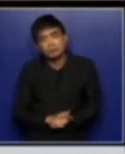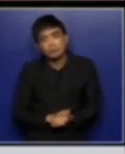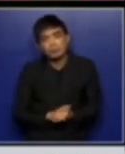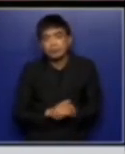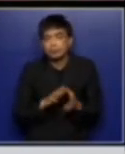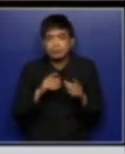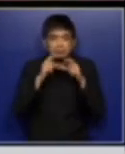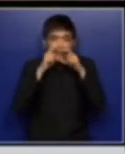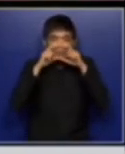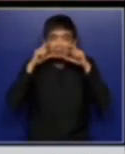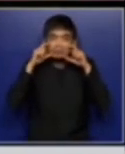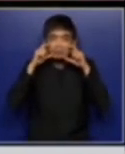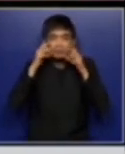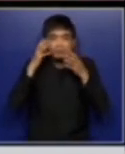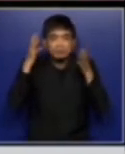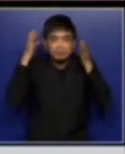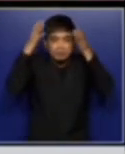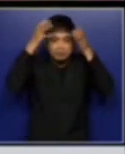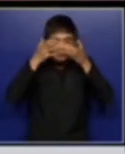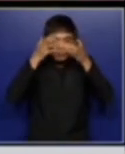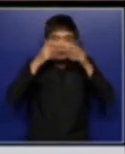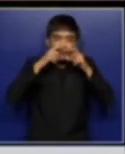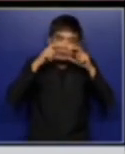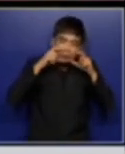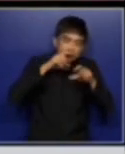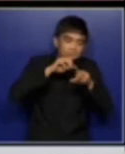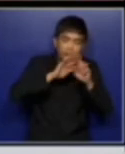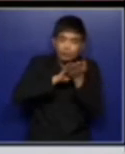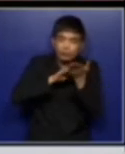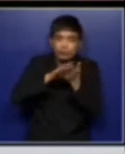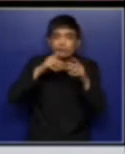ากอยู่นะครับลำตีเทวันก็ยังกลัวโควิดอยู่เนี่ย